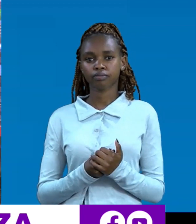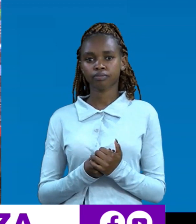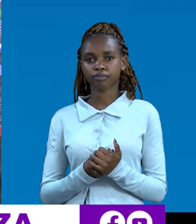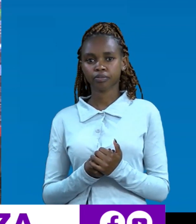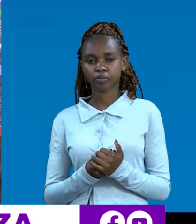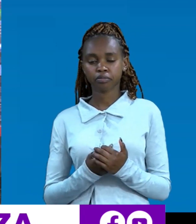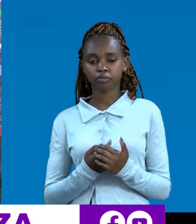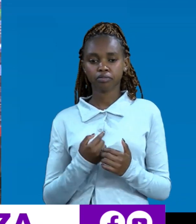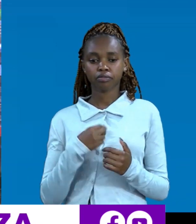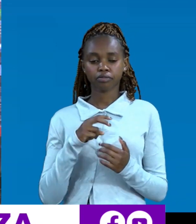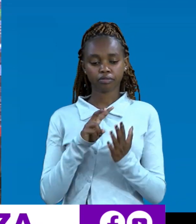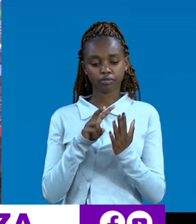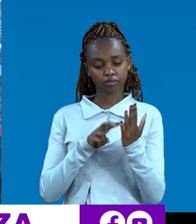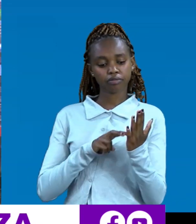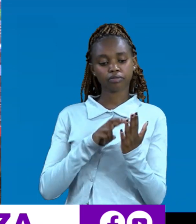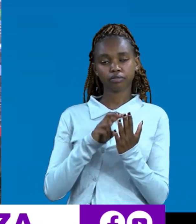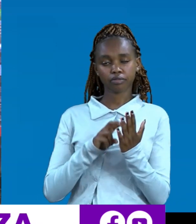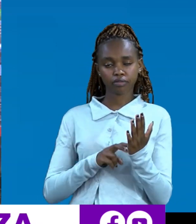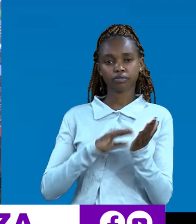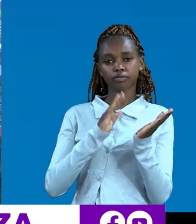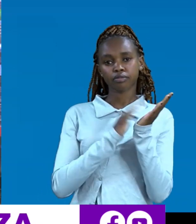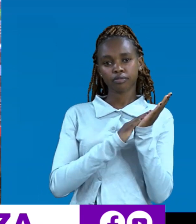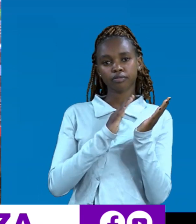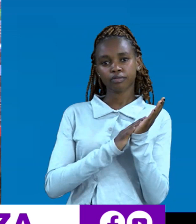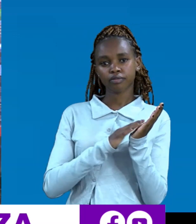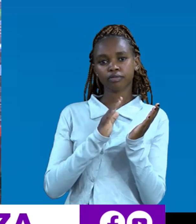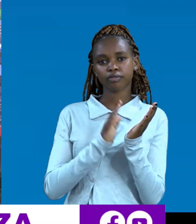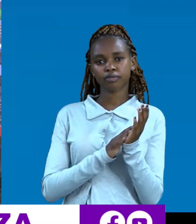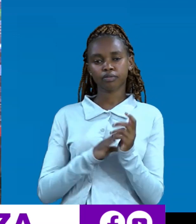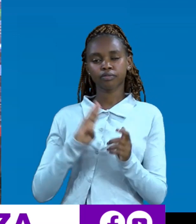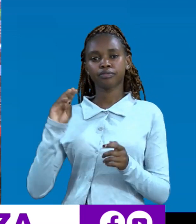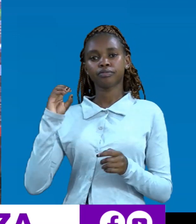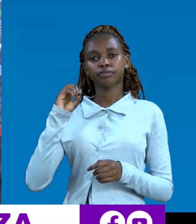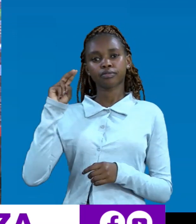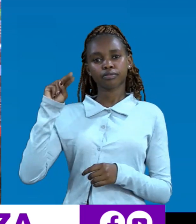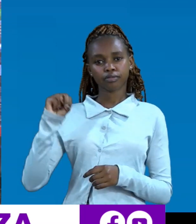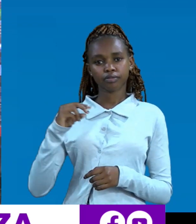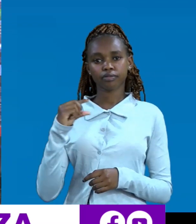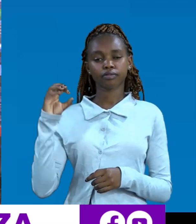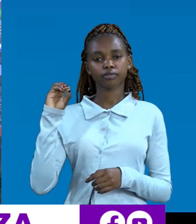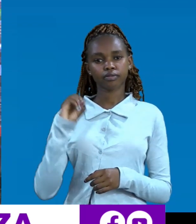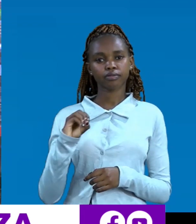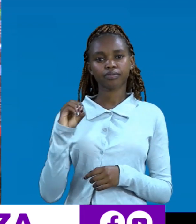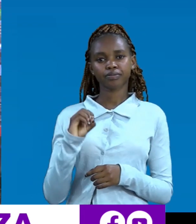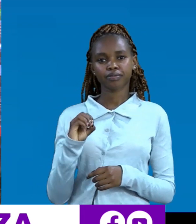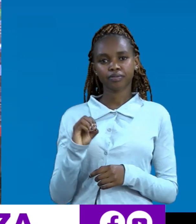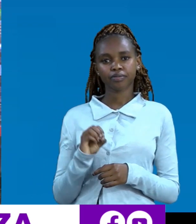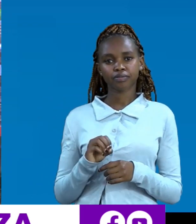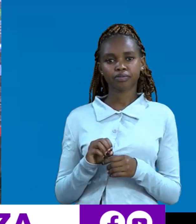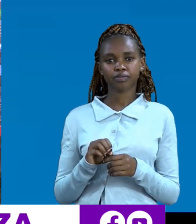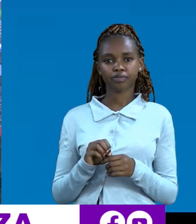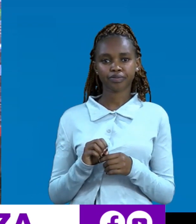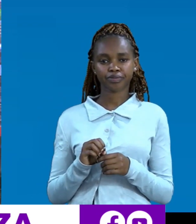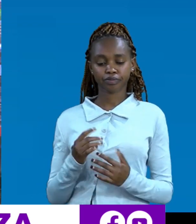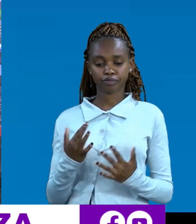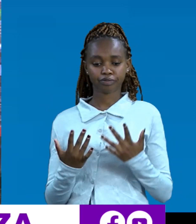a few comments of course. Comments hapa zina pop ku pop. I guess watu wanapenda bongo edition sana. Yeah. Bongo na naona tu hapa ma lit